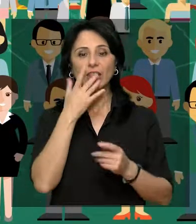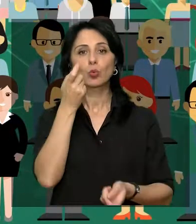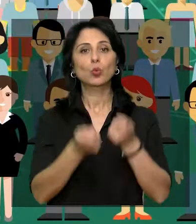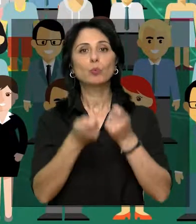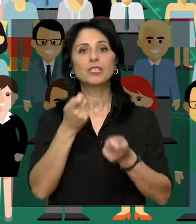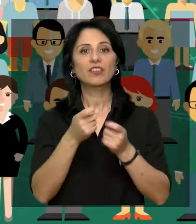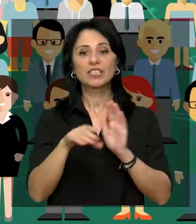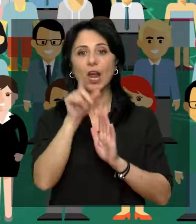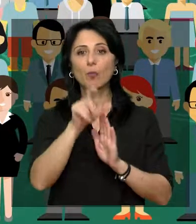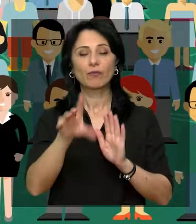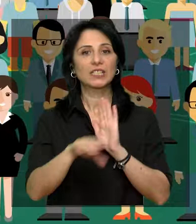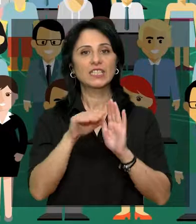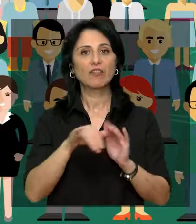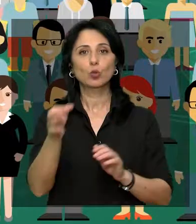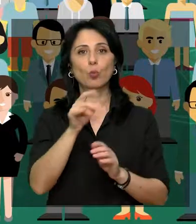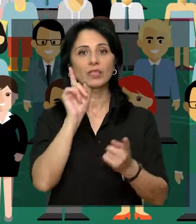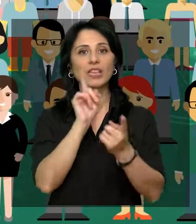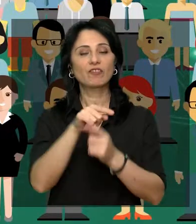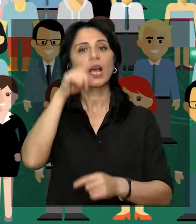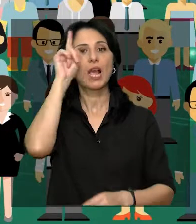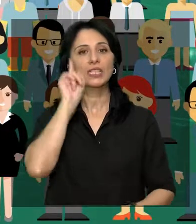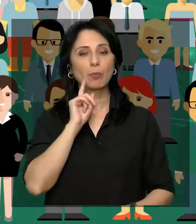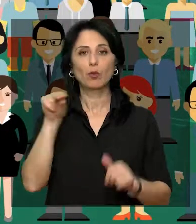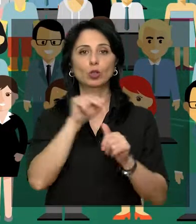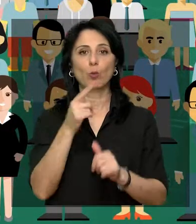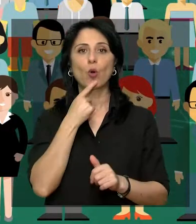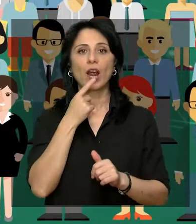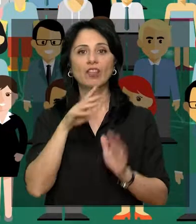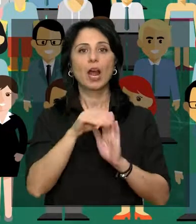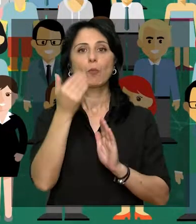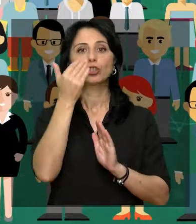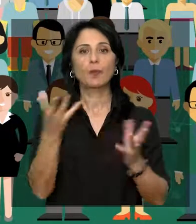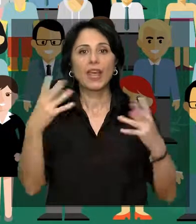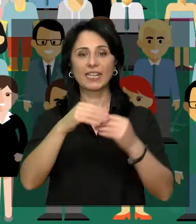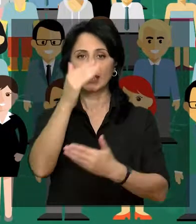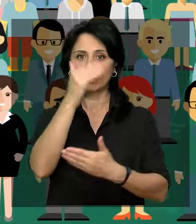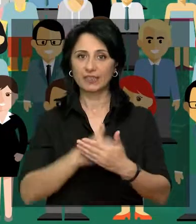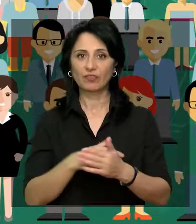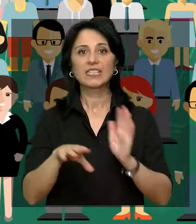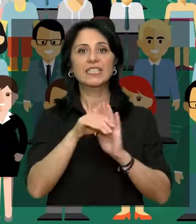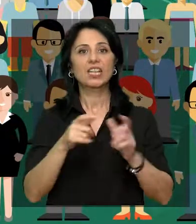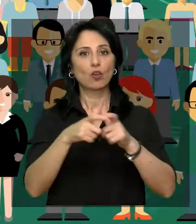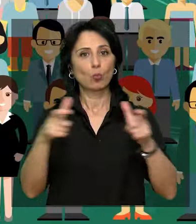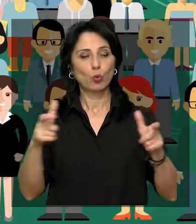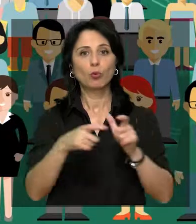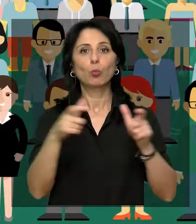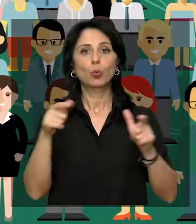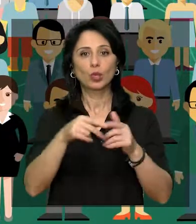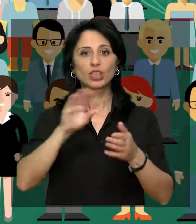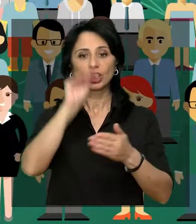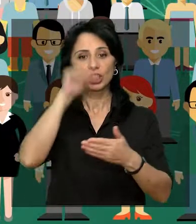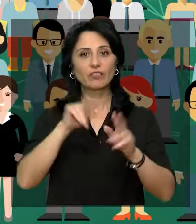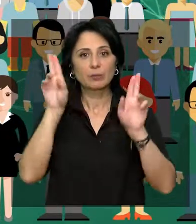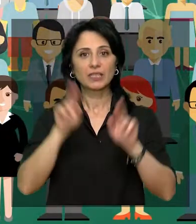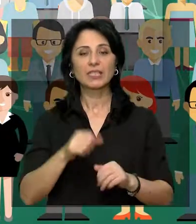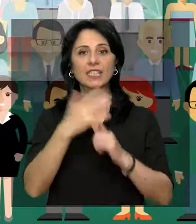փոքրամասնությունների ընտրողներին կտրամադրվի ընտրողների միասնական ցուցակը, ընտրաթերթիկները եւ դրանց լրացման կարգը հայերեն եւ ադրբեջաներեն լեզուներով։ Կենտրոնական